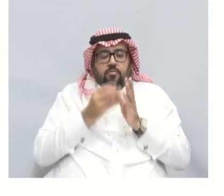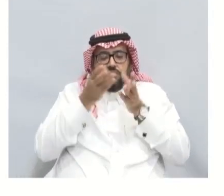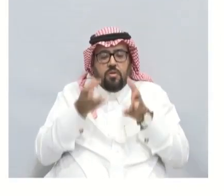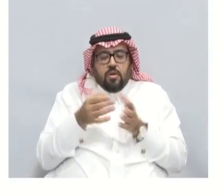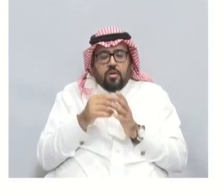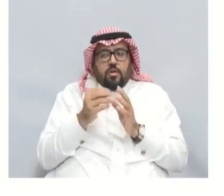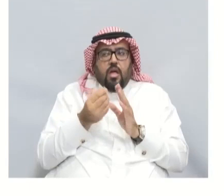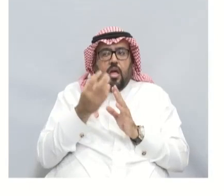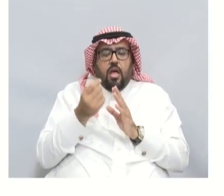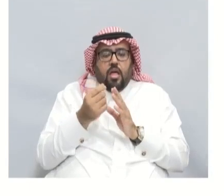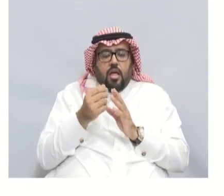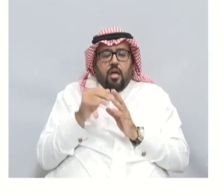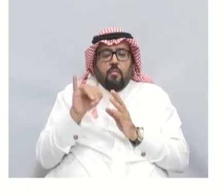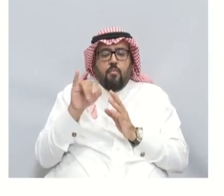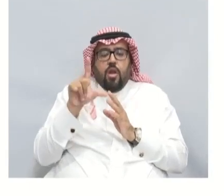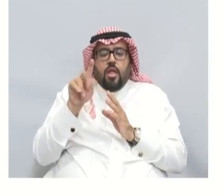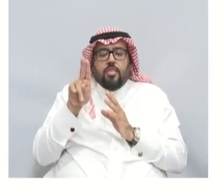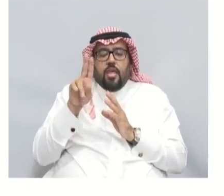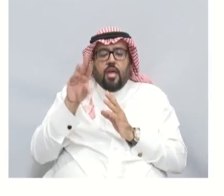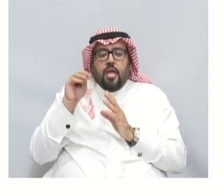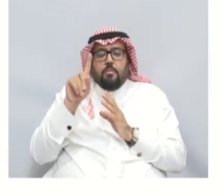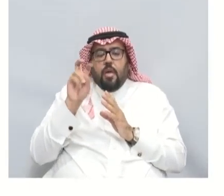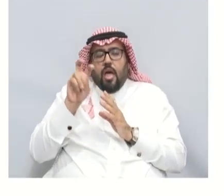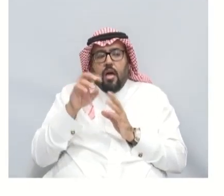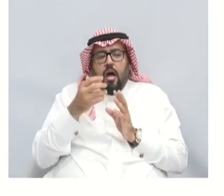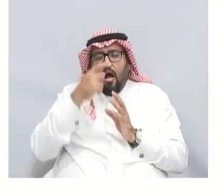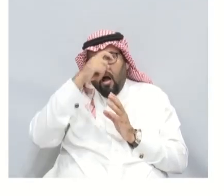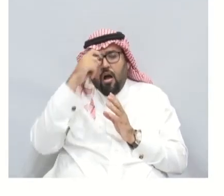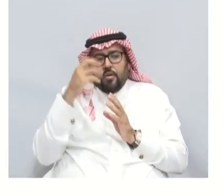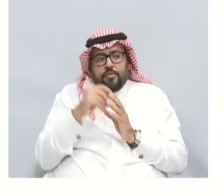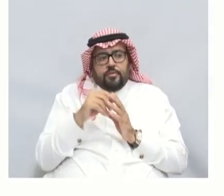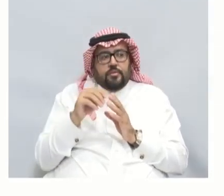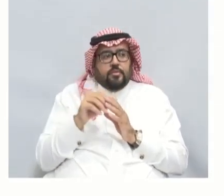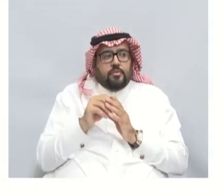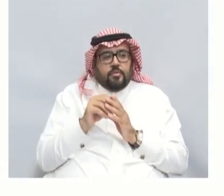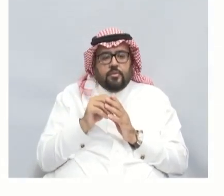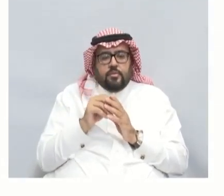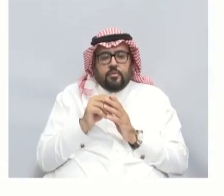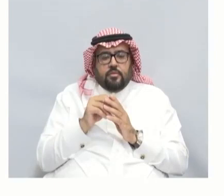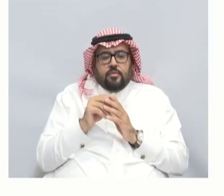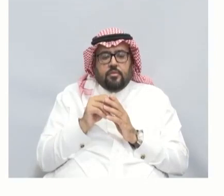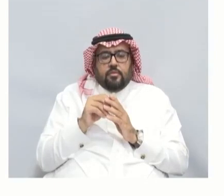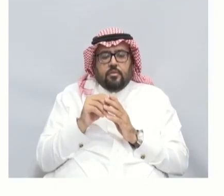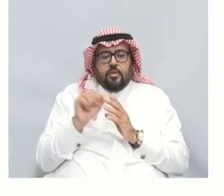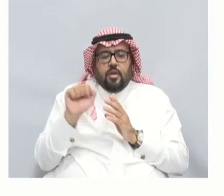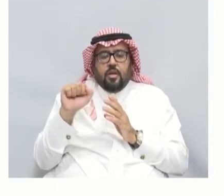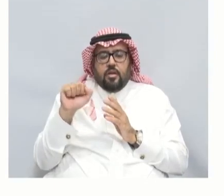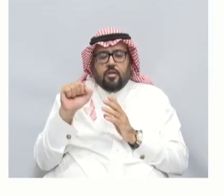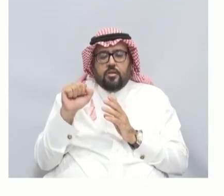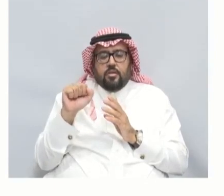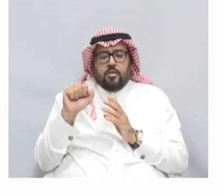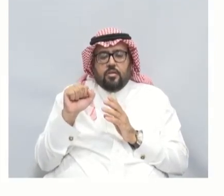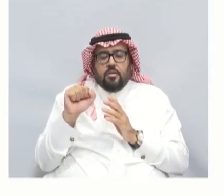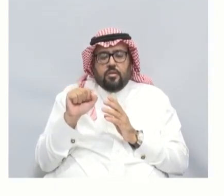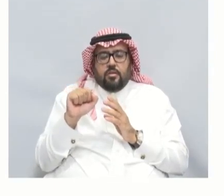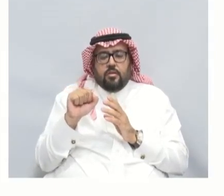وتدفقات ملتهبة ورماد، أعرف أنها ترتبط بماذا؟ بالبراكين، إذن أضع أمامها